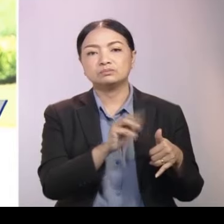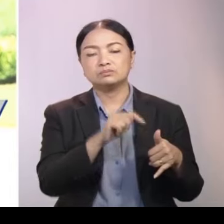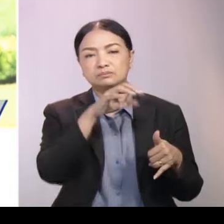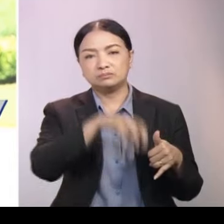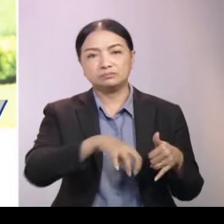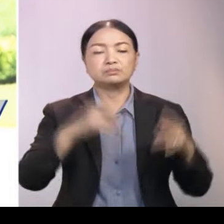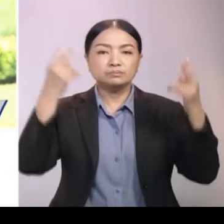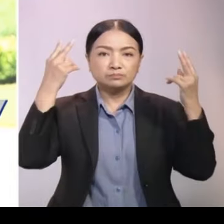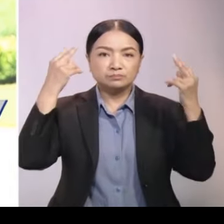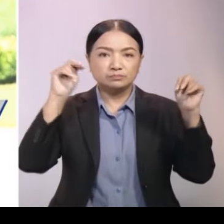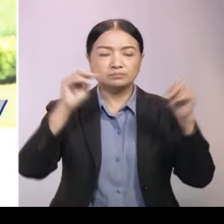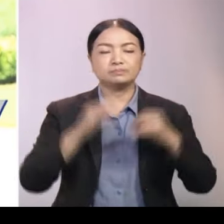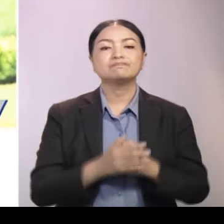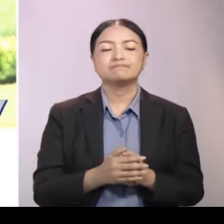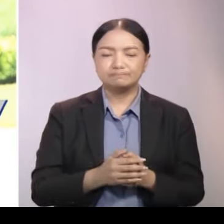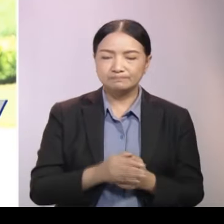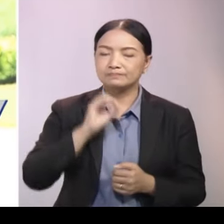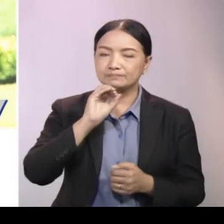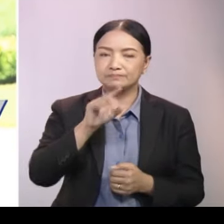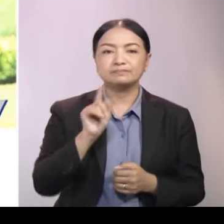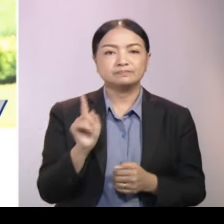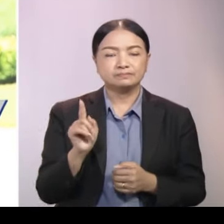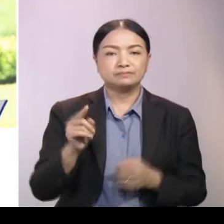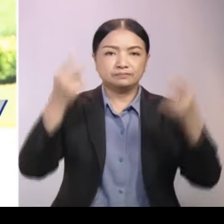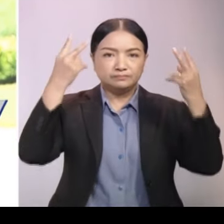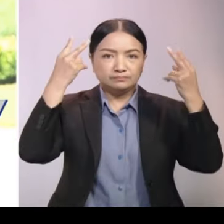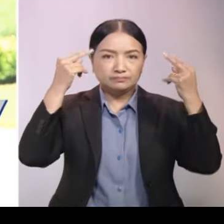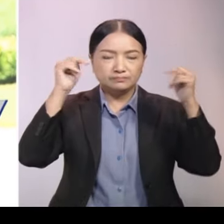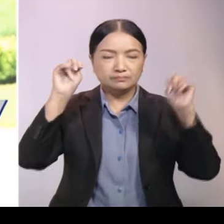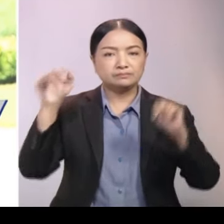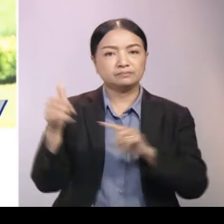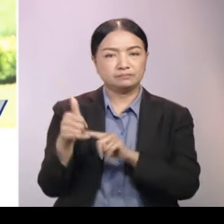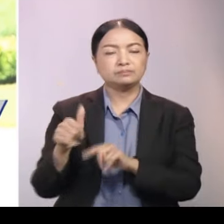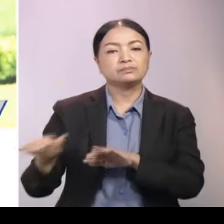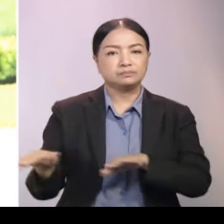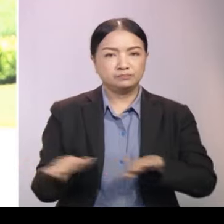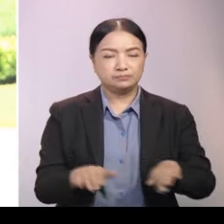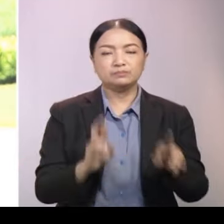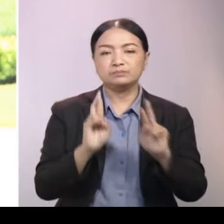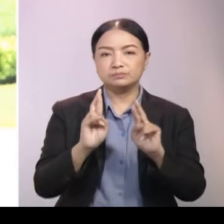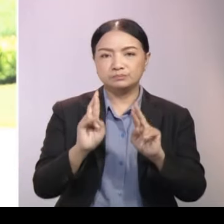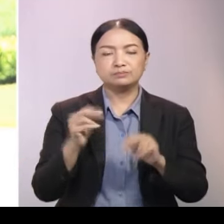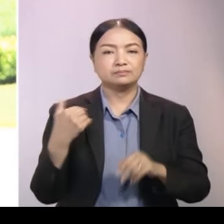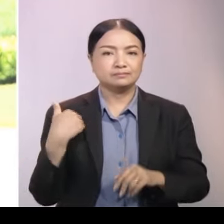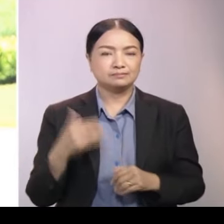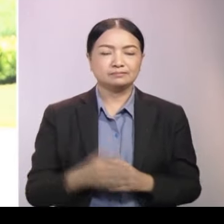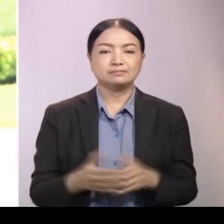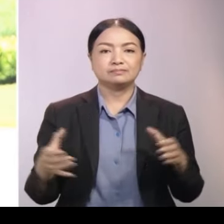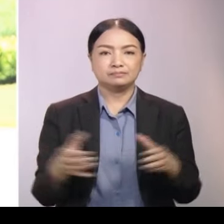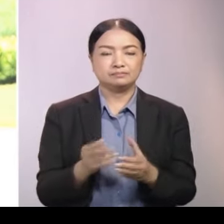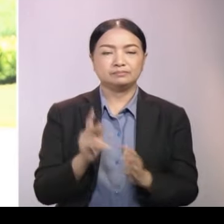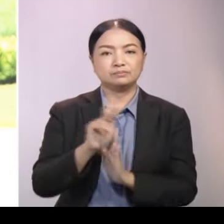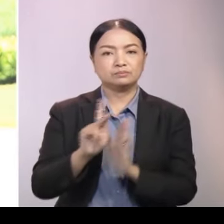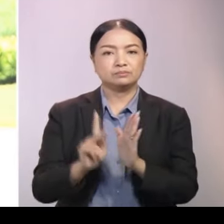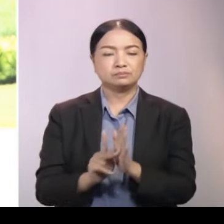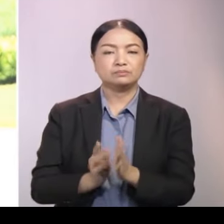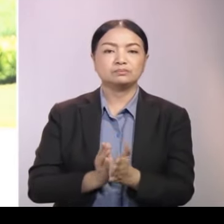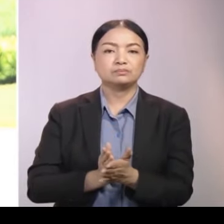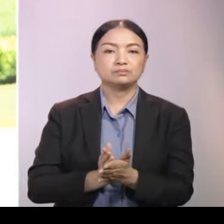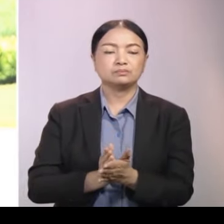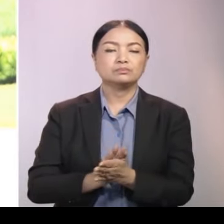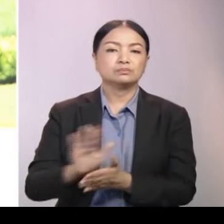ำนักนายกรัฐมนตรีนั้นก็ยืนยันว่าในเรื่องนี้นายกรัฐมนตรีมีการเตรียมพร้อมและระมัดระวังอย่างมากโดยทีมกฎหมายของพรรคเองก็ได้มี